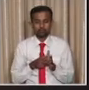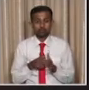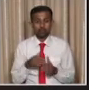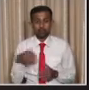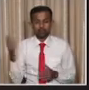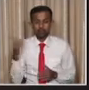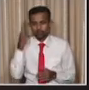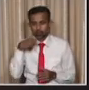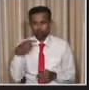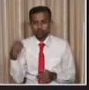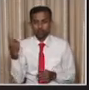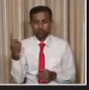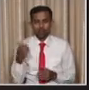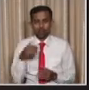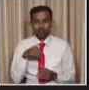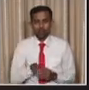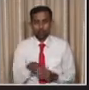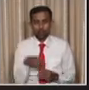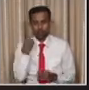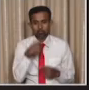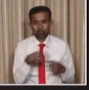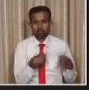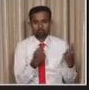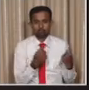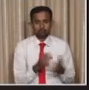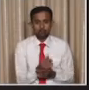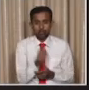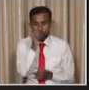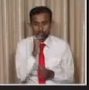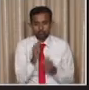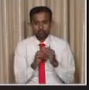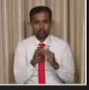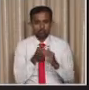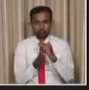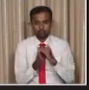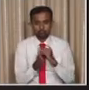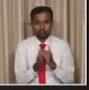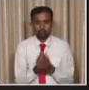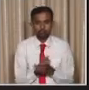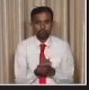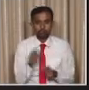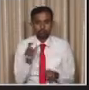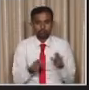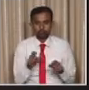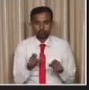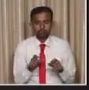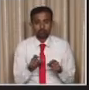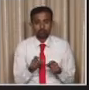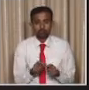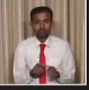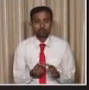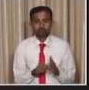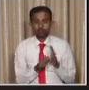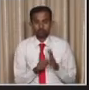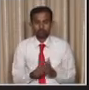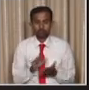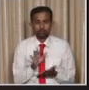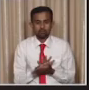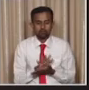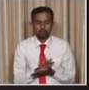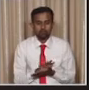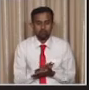එක මූණක් දාලා මෙහෙ එක මූණක් දාලා හොරෙන් මරලියගහ මන්දිරේ ජනතාවගේ බෙල්ල හිර කිරීමේ සතුට